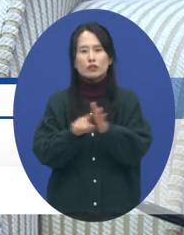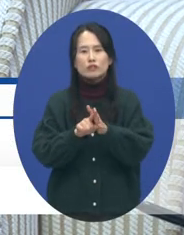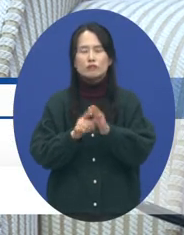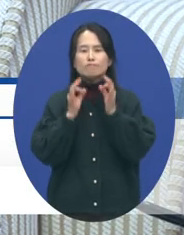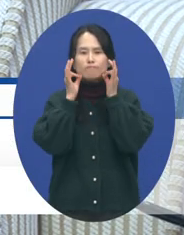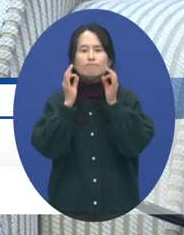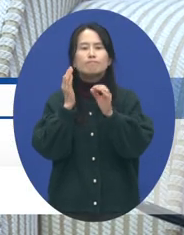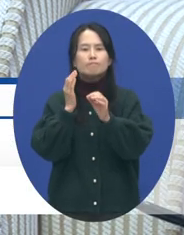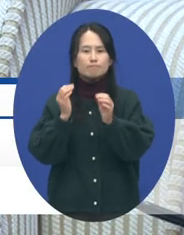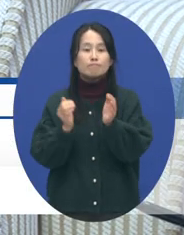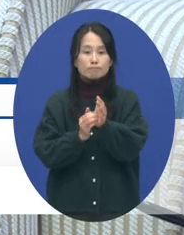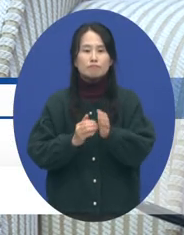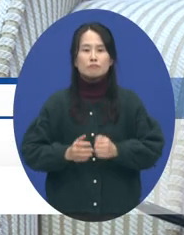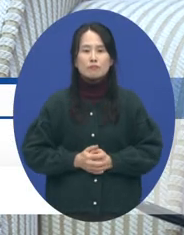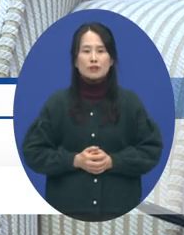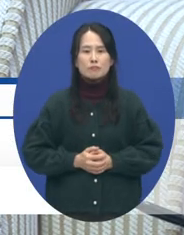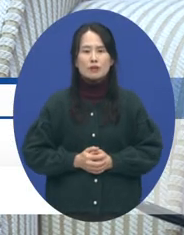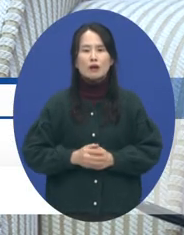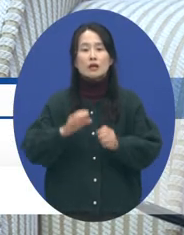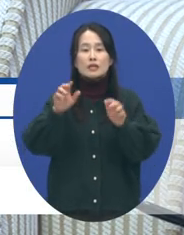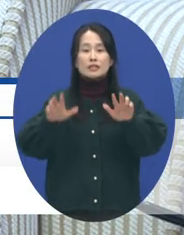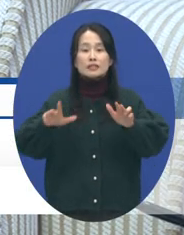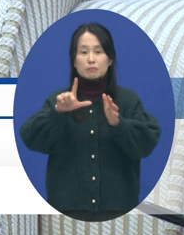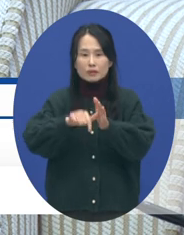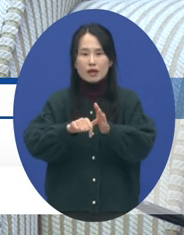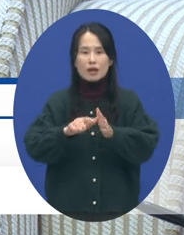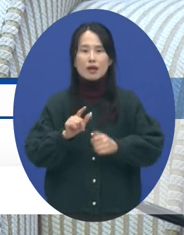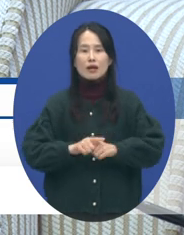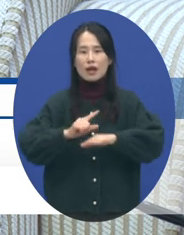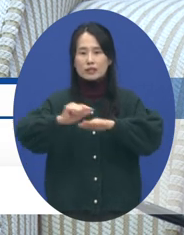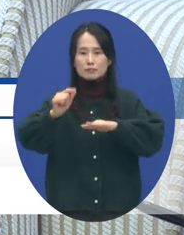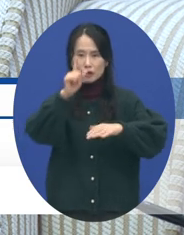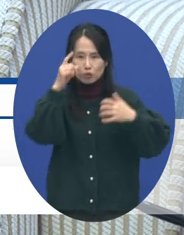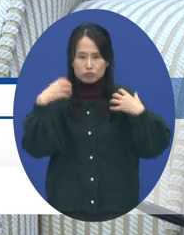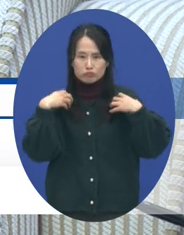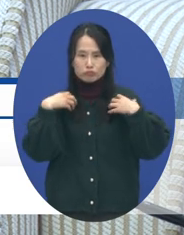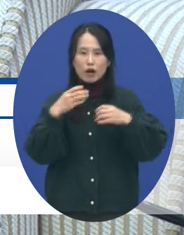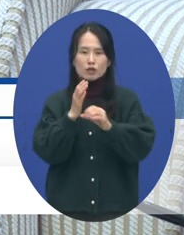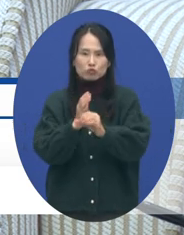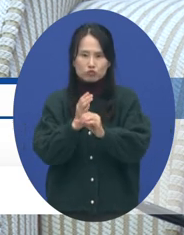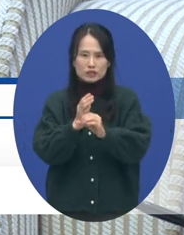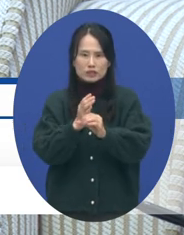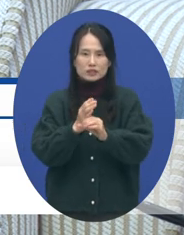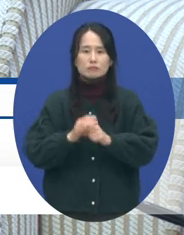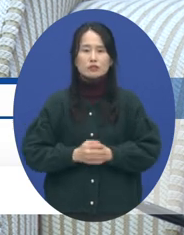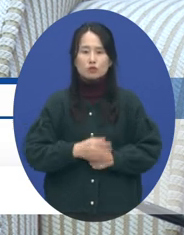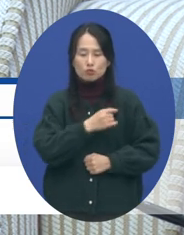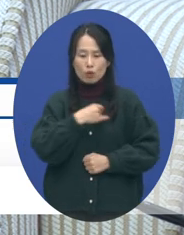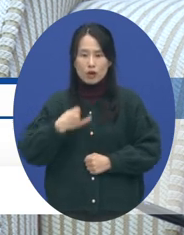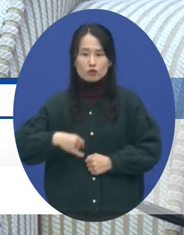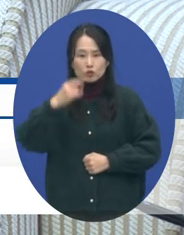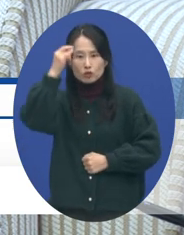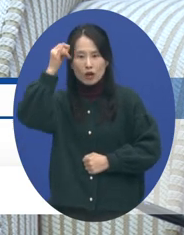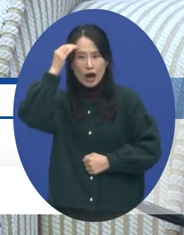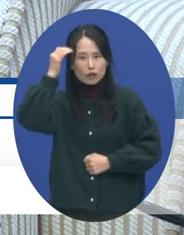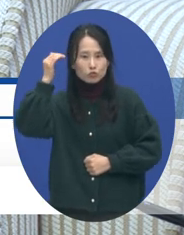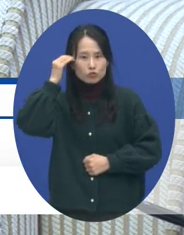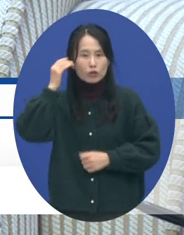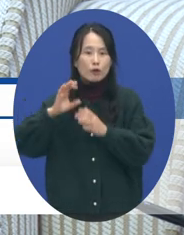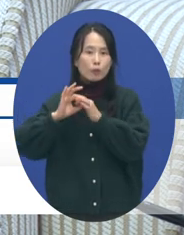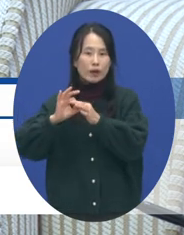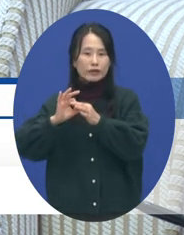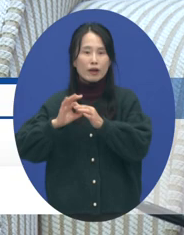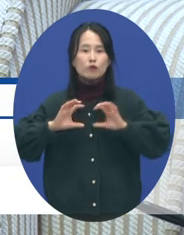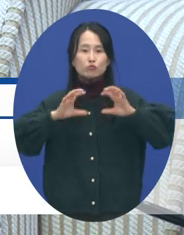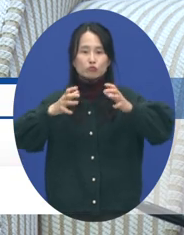때일수록 지방정부가 중심 잡고 양국 간의 관계 또 국제 간의